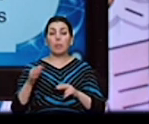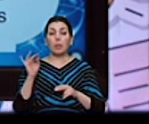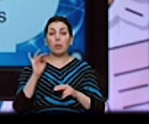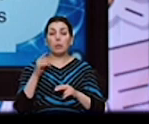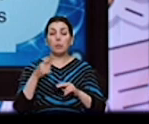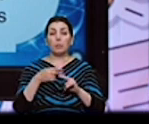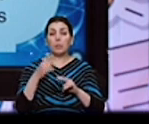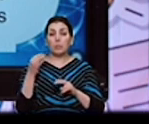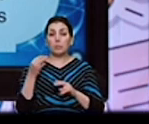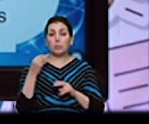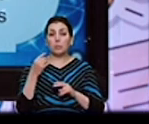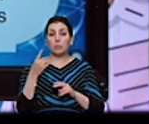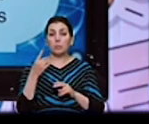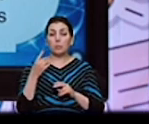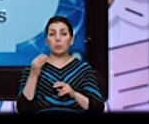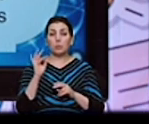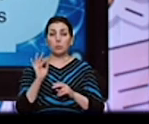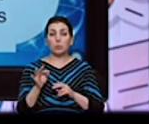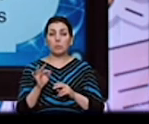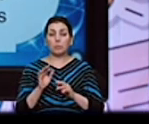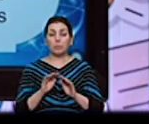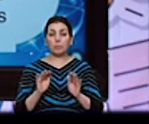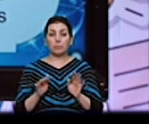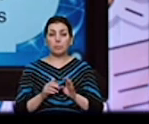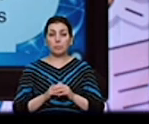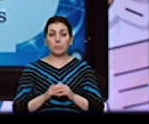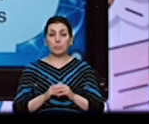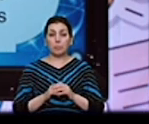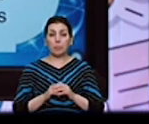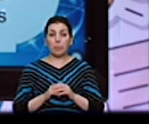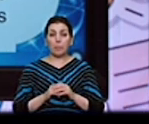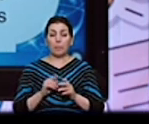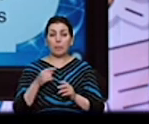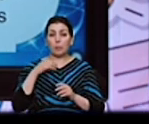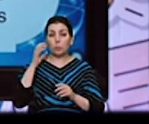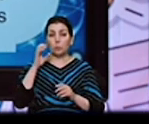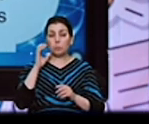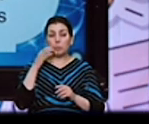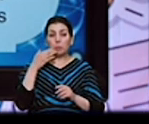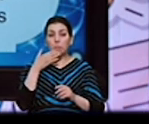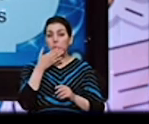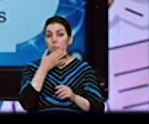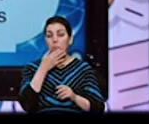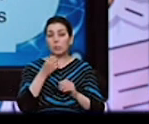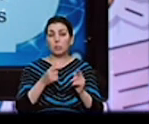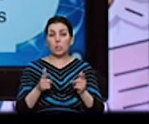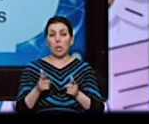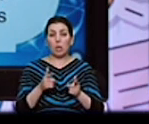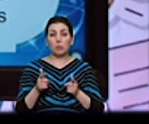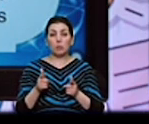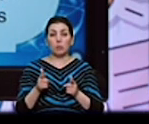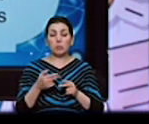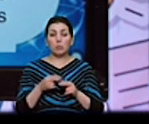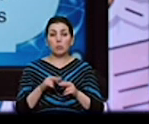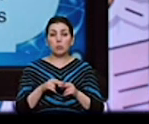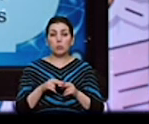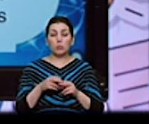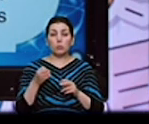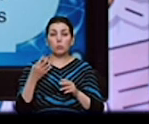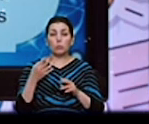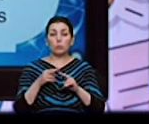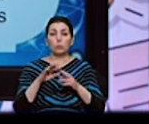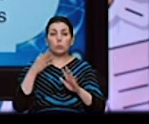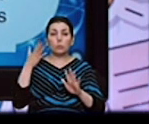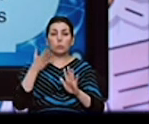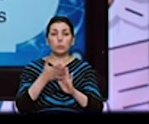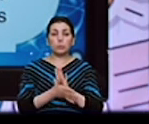hikoya ajoyib va qiziqarli ekan, to'g'rimi? Demak, o'zbek palovini tayyorlash uchun